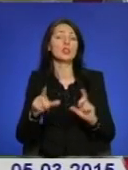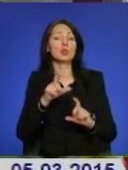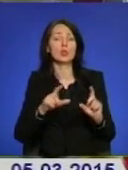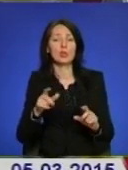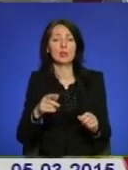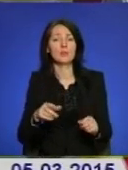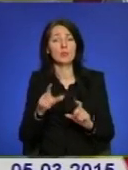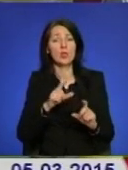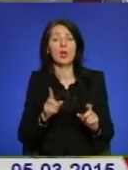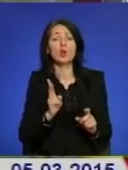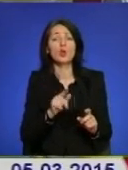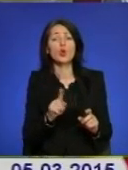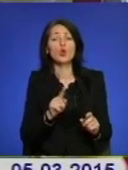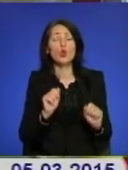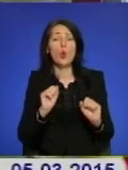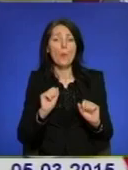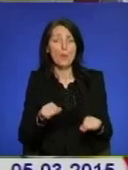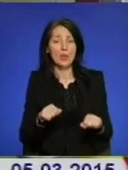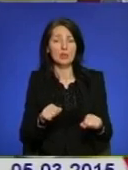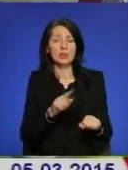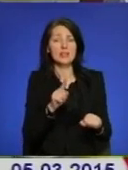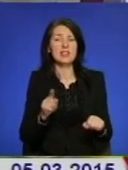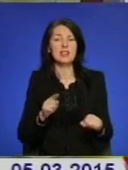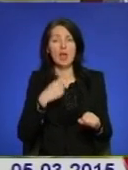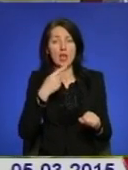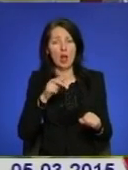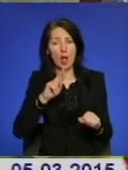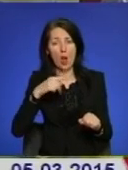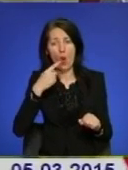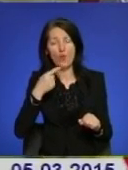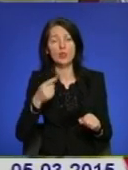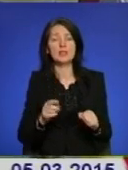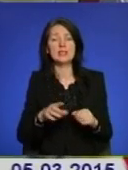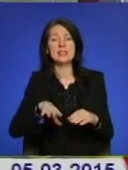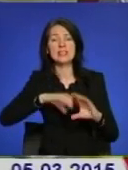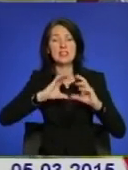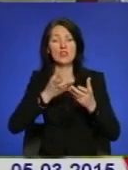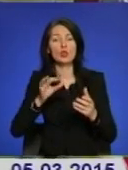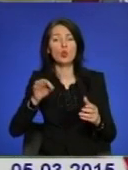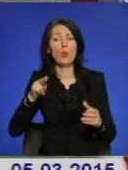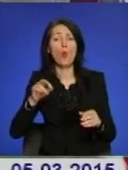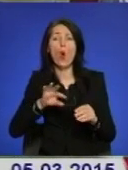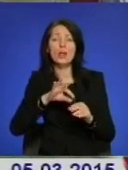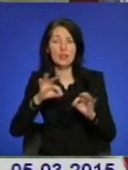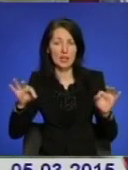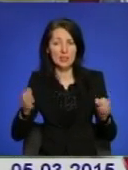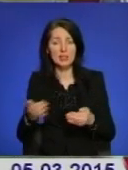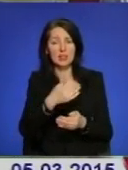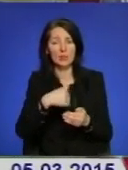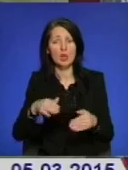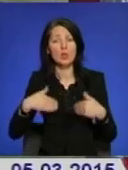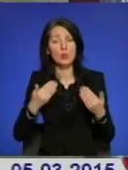хто що міг, як то кажуть, з світу по нитці позбирали, пропонують допомогу, всі небайдужі.